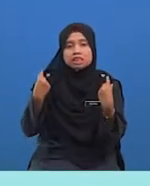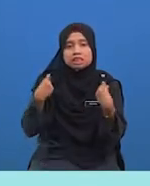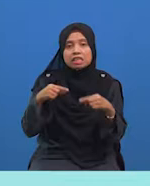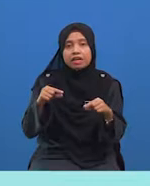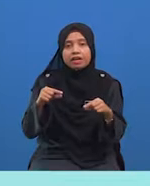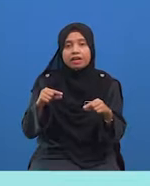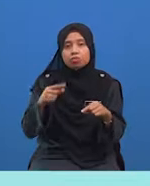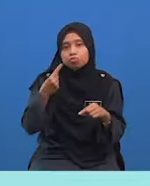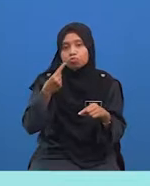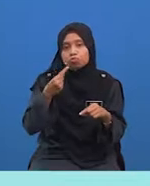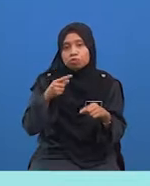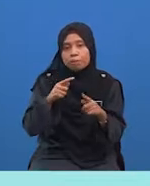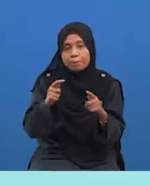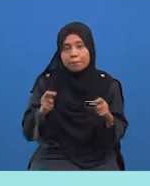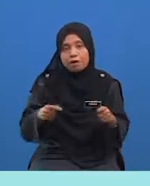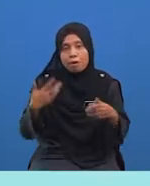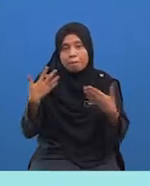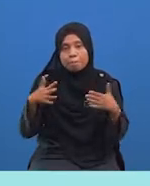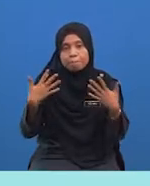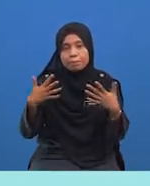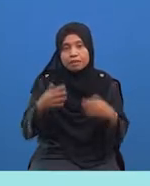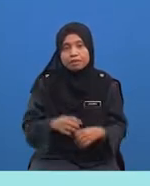digerai ialah untuk gurun panas.